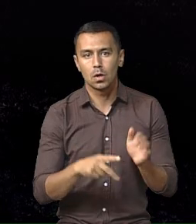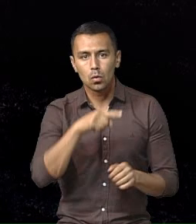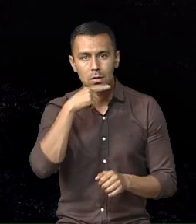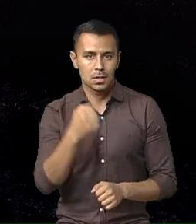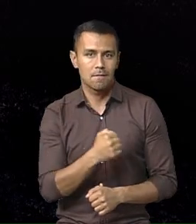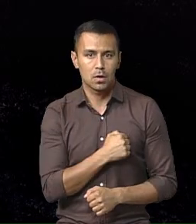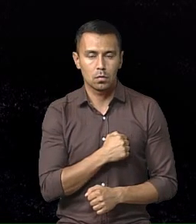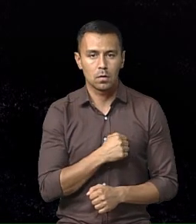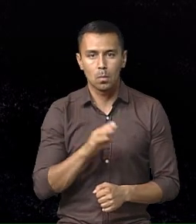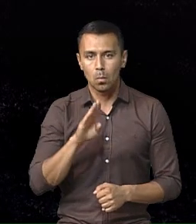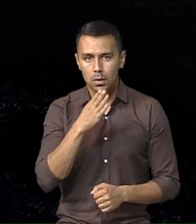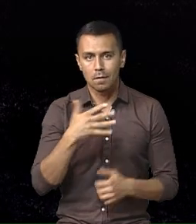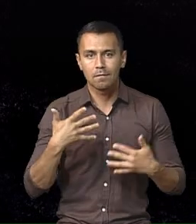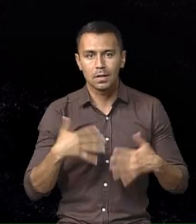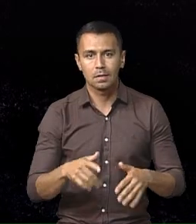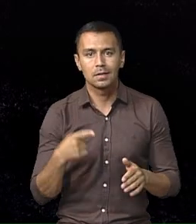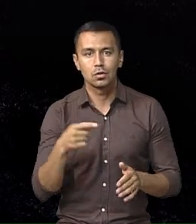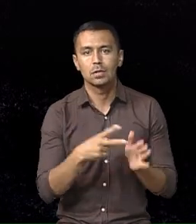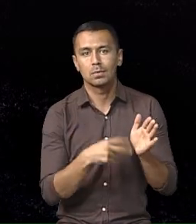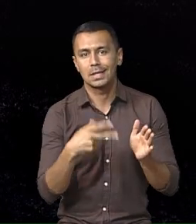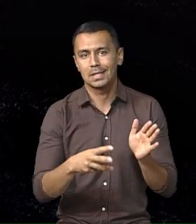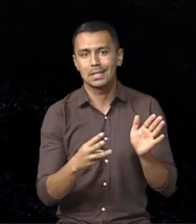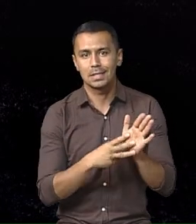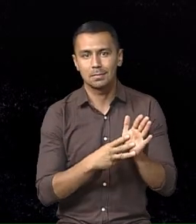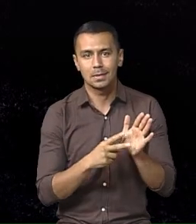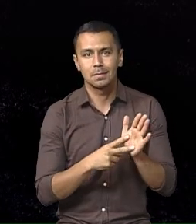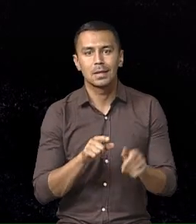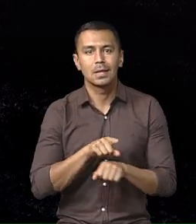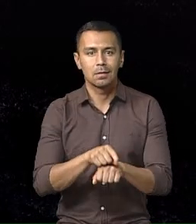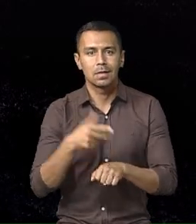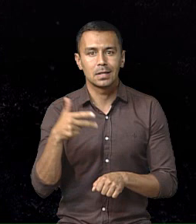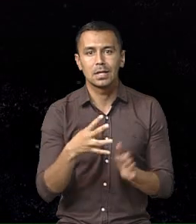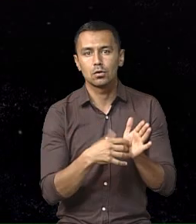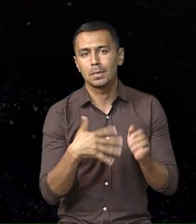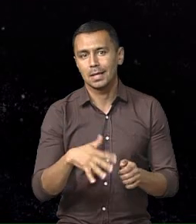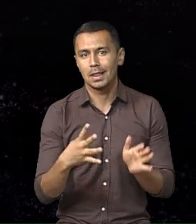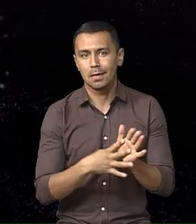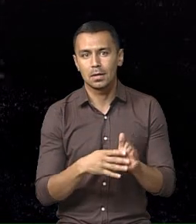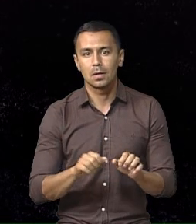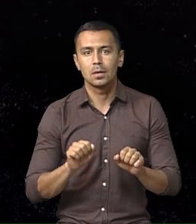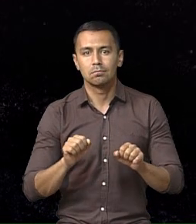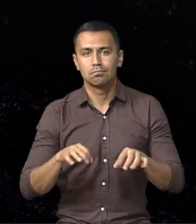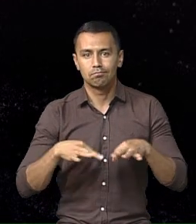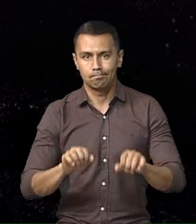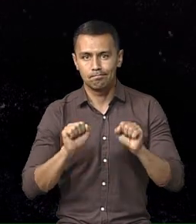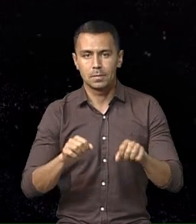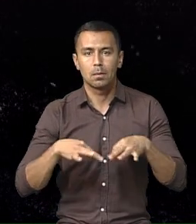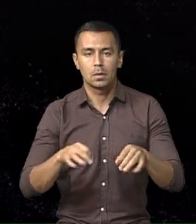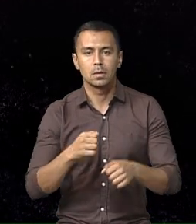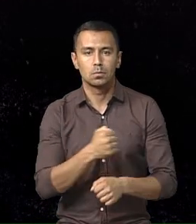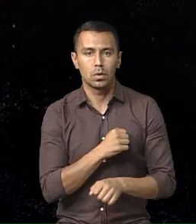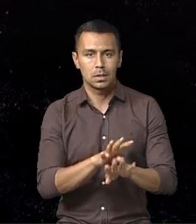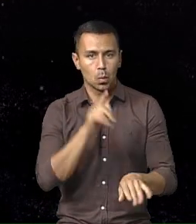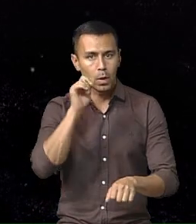російських військових. Противник втратив 1737 танків та 3959 бойових броньованих машин. Збройні сили